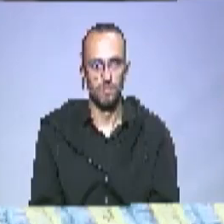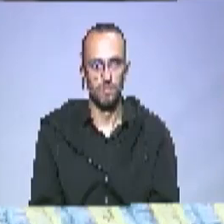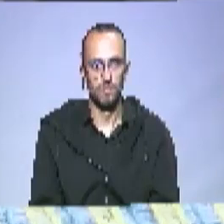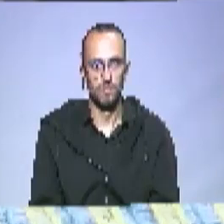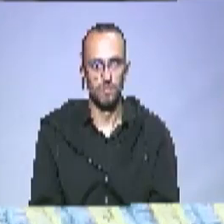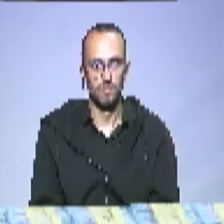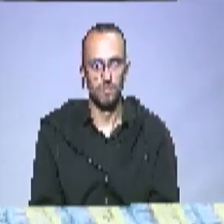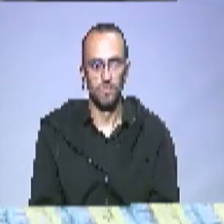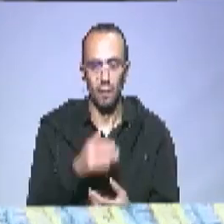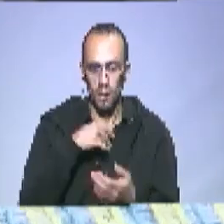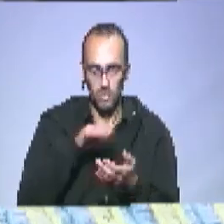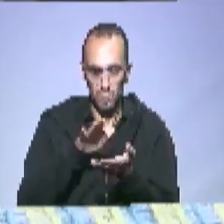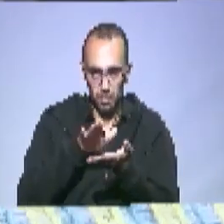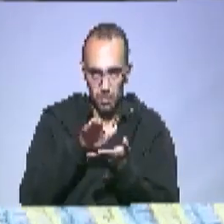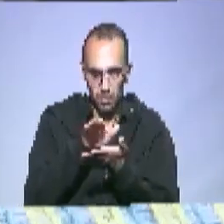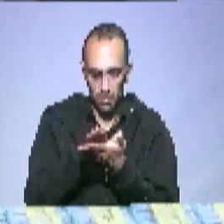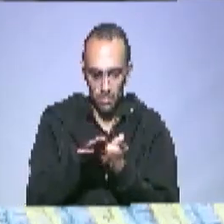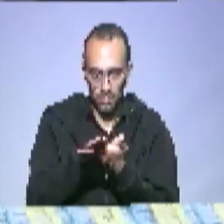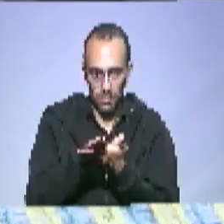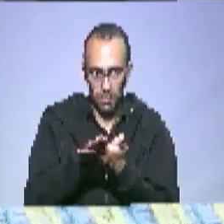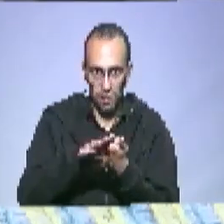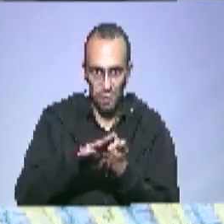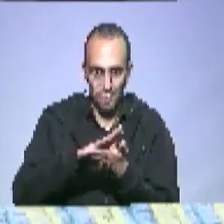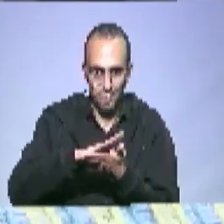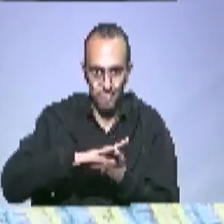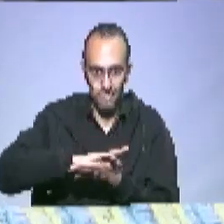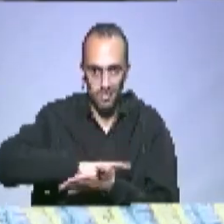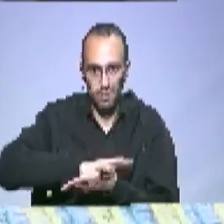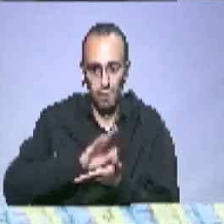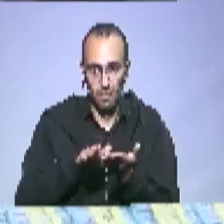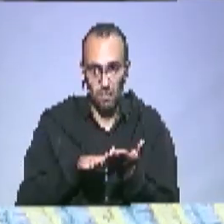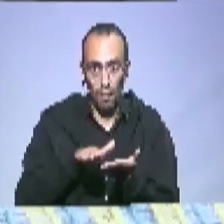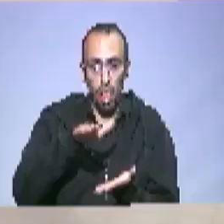عشان انا مش عايز الحشو يهرب مني بره.